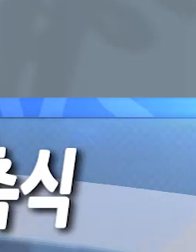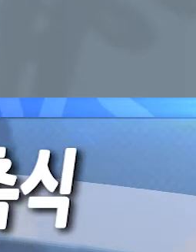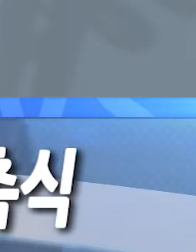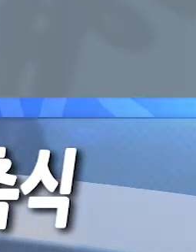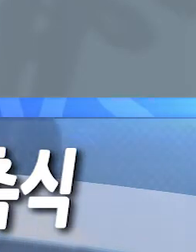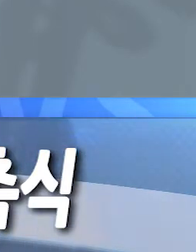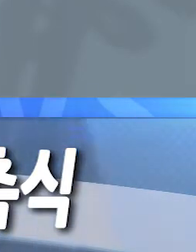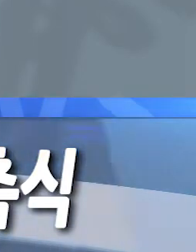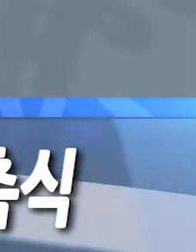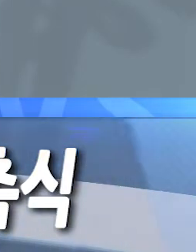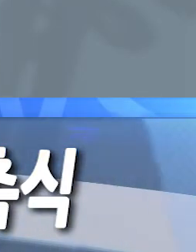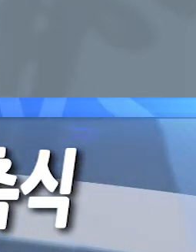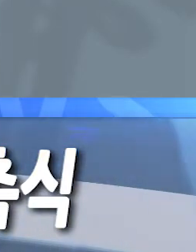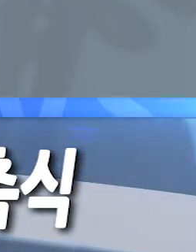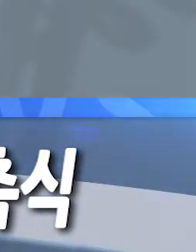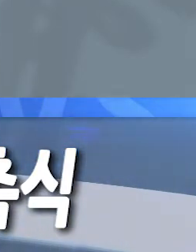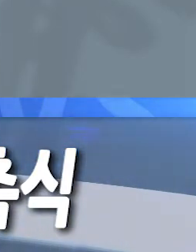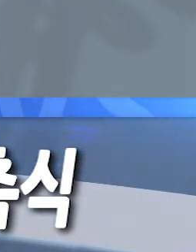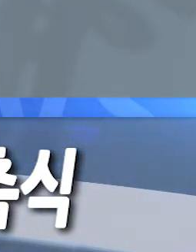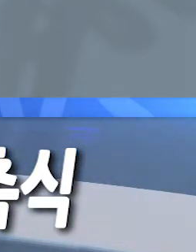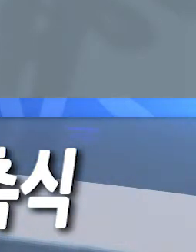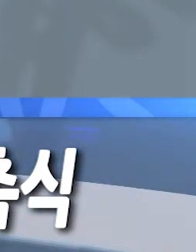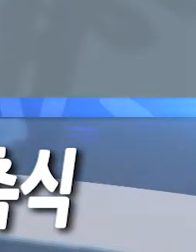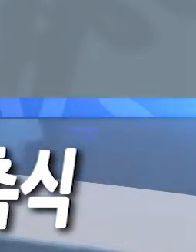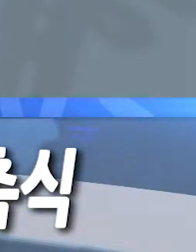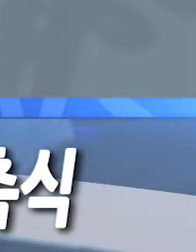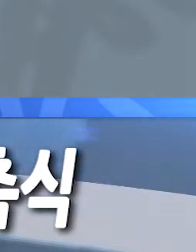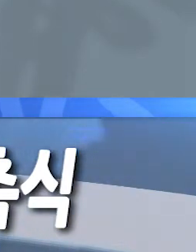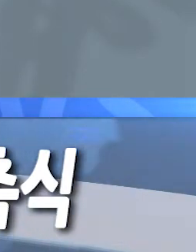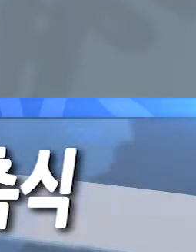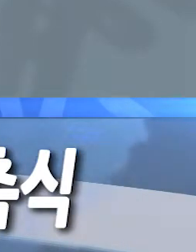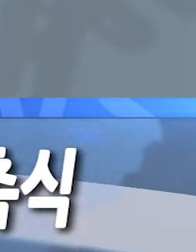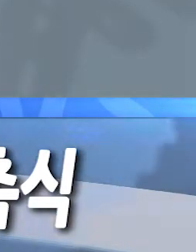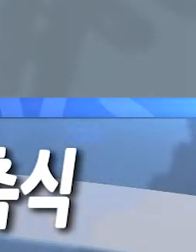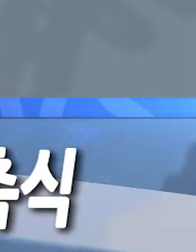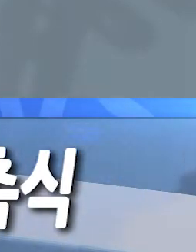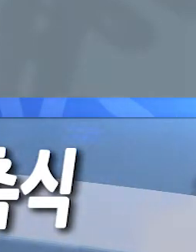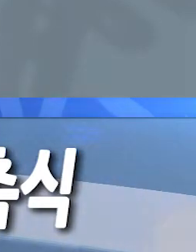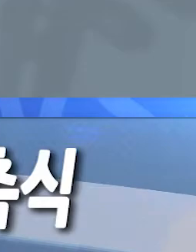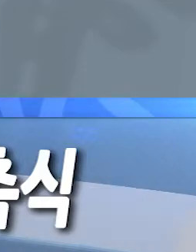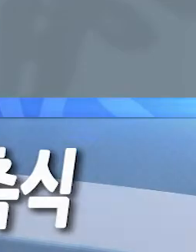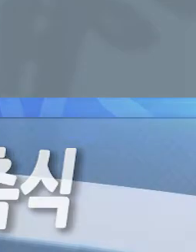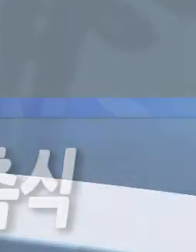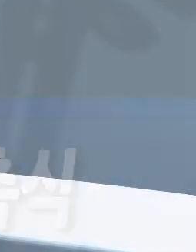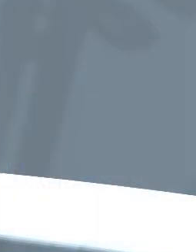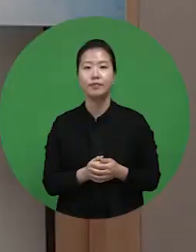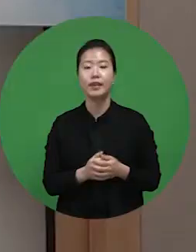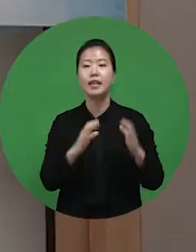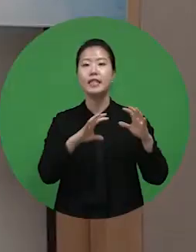앞으로를 다짐하고 함께 축하하는 자리였던 홍보대사 위촉식의 현장, 지금 만나보겠습니다.